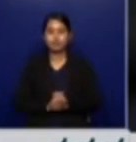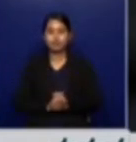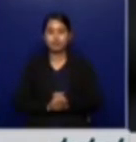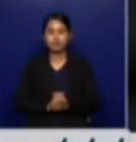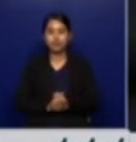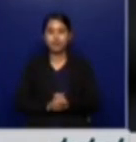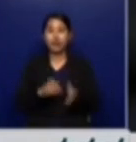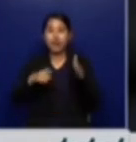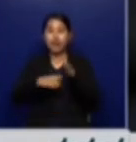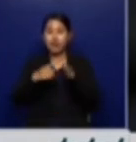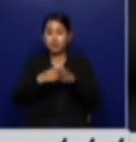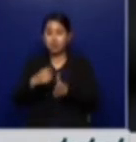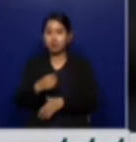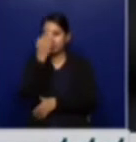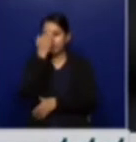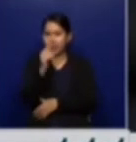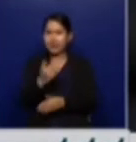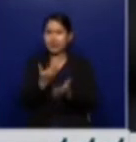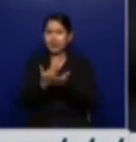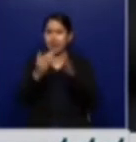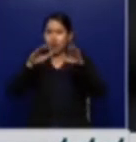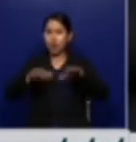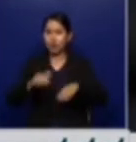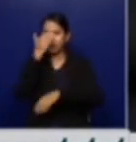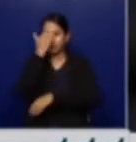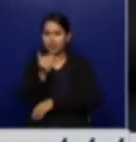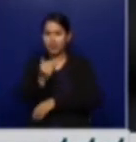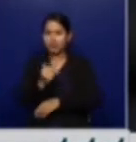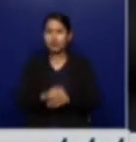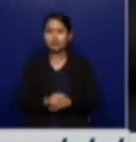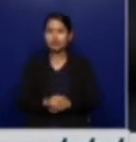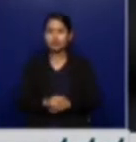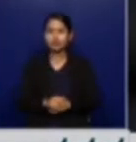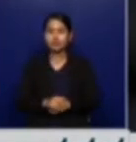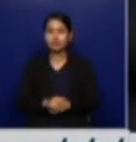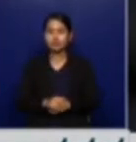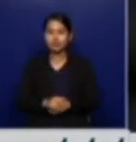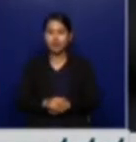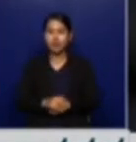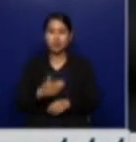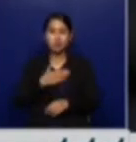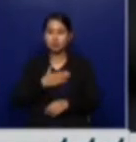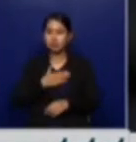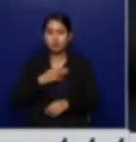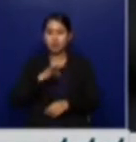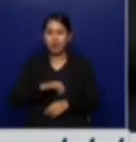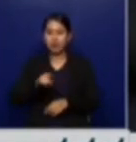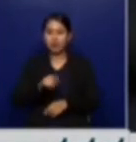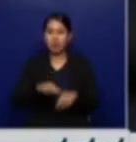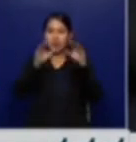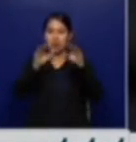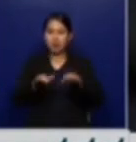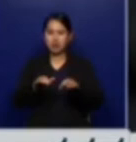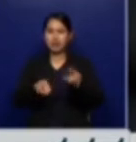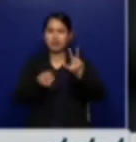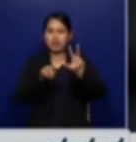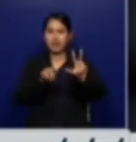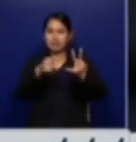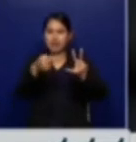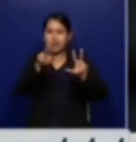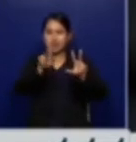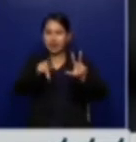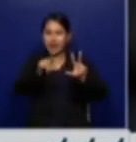เหตุผลที่ผมขอปรับลดนะครับแล้วก็ไม่ค่อยเห็นด้วยกับกรรมาธิการที่ปรับลดไปเพียง 31,000 ล้านเศษเนี่ยนะ